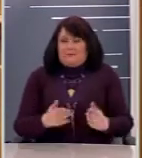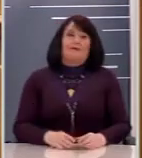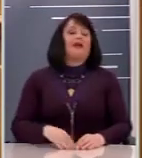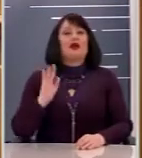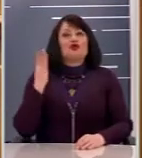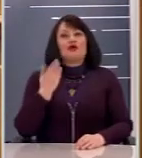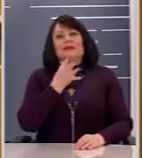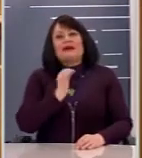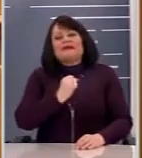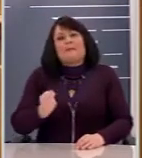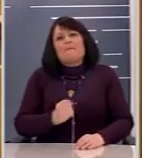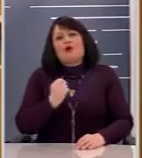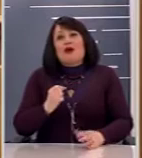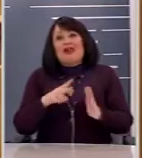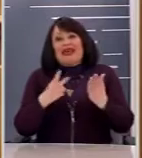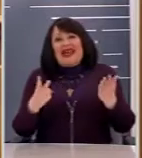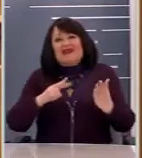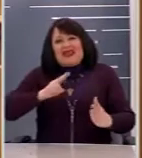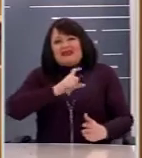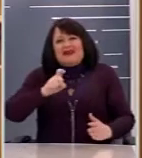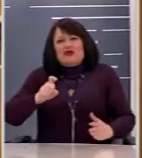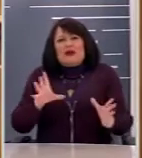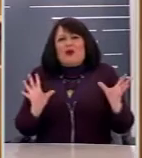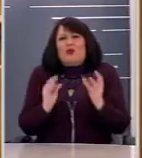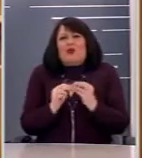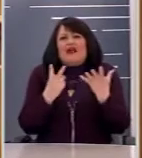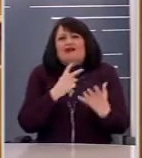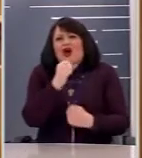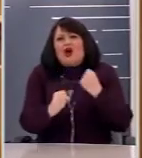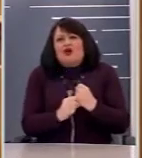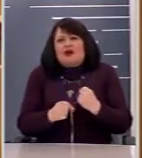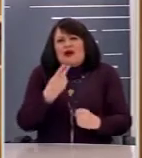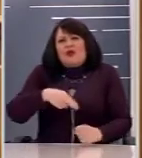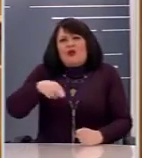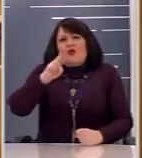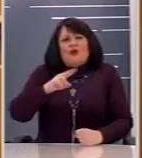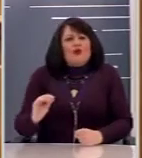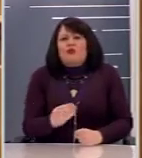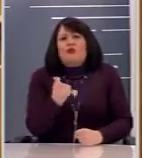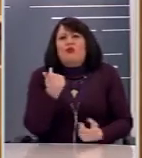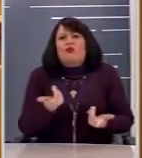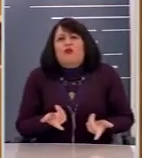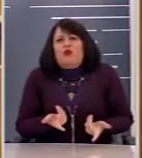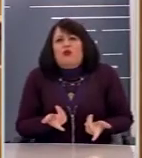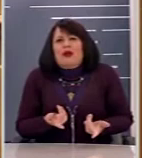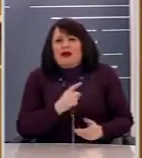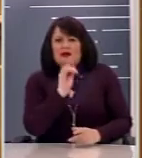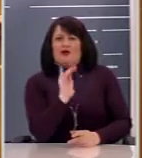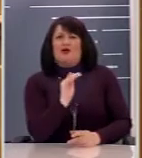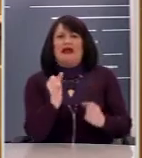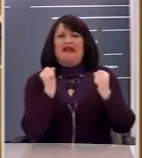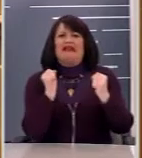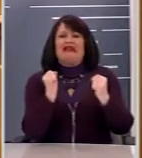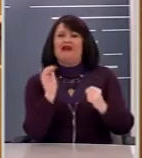πόνεσα. 17 δις τα τελευταία 7 χρόνια. Και ρωτάει, γιατί δεν τα βρίσκουν. Αυτό είναι το βασικό ερώτημα για την υγεία και τη